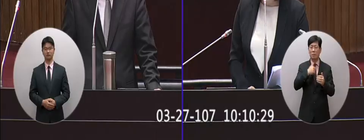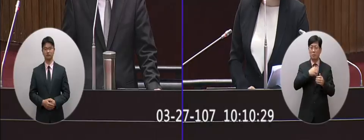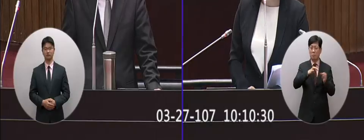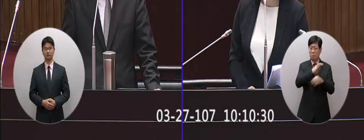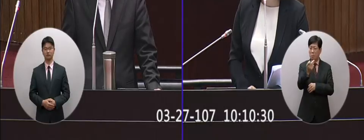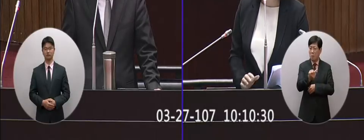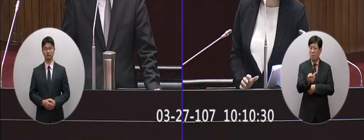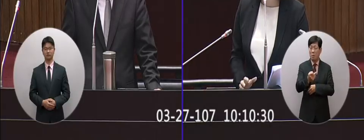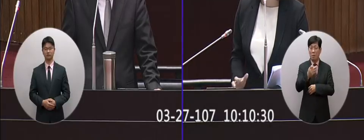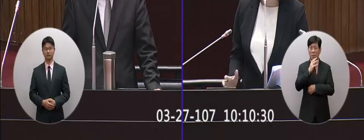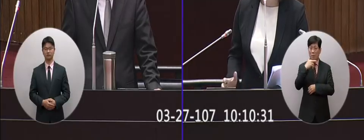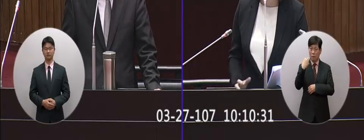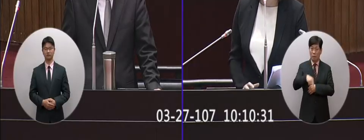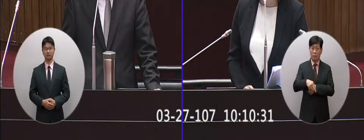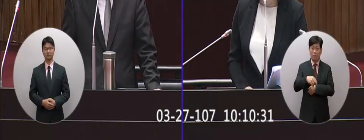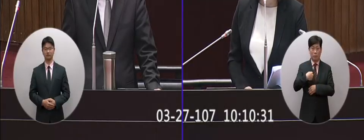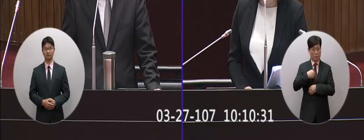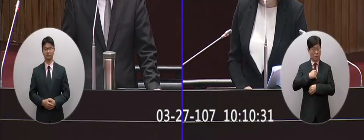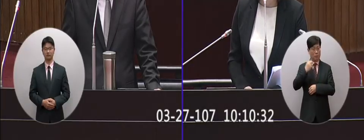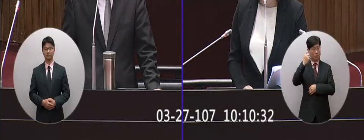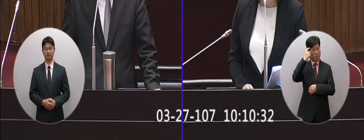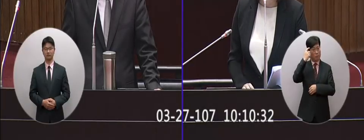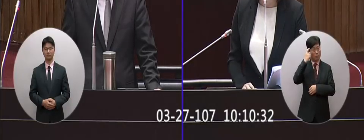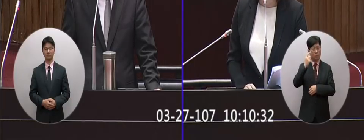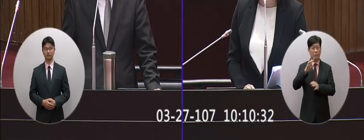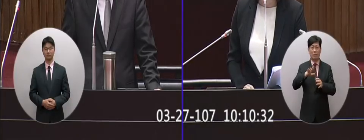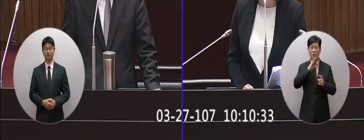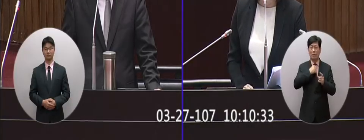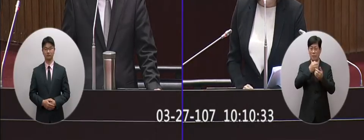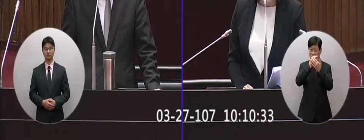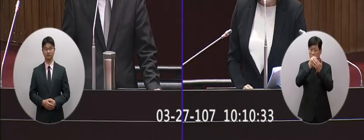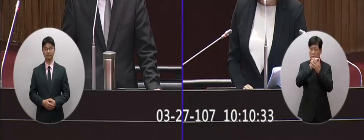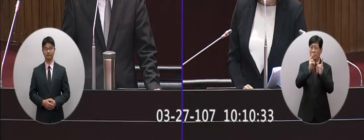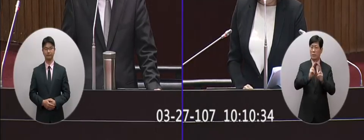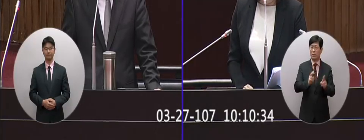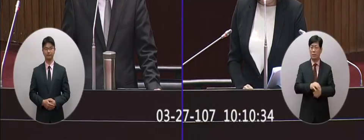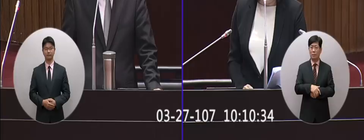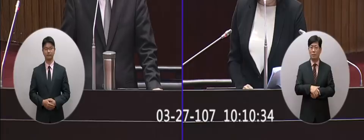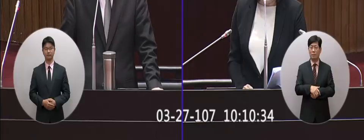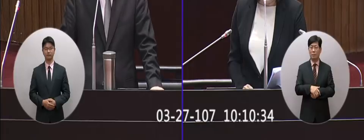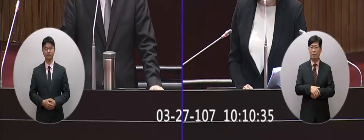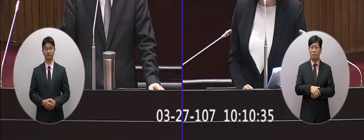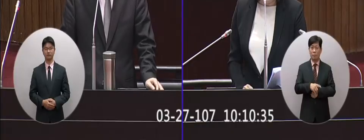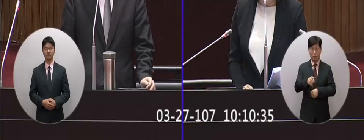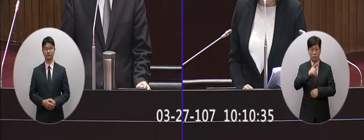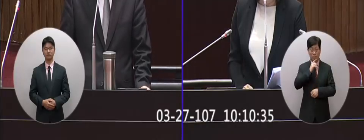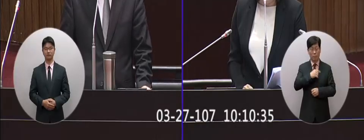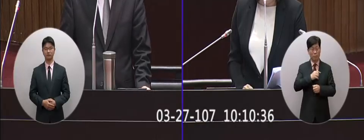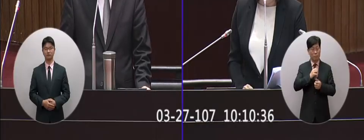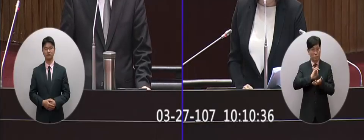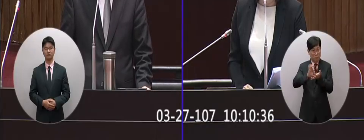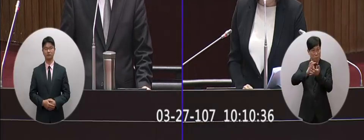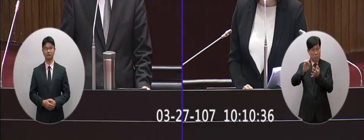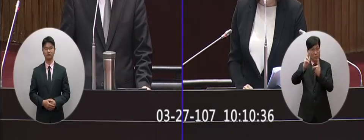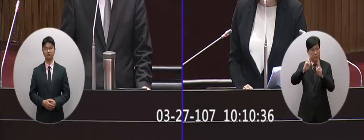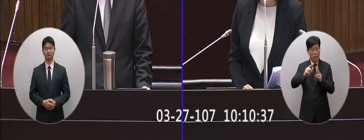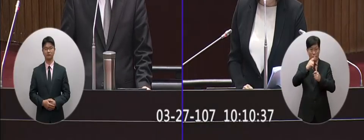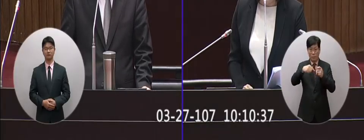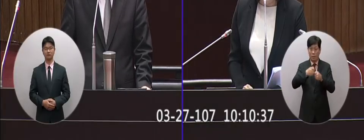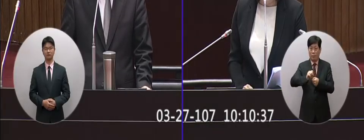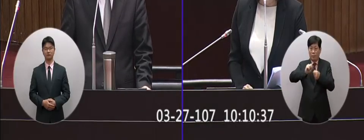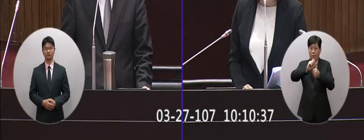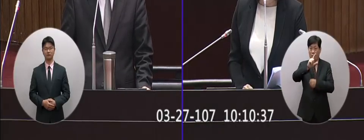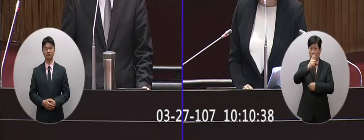的时候，又或者我们自己认为是因为节电有方，它的用电成长率平均一年增